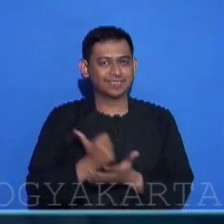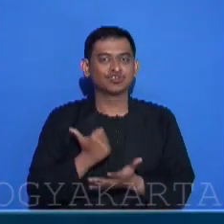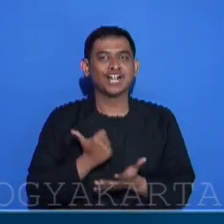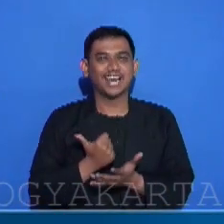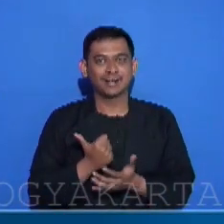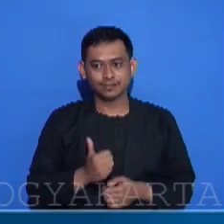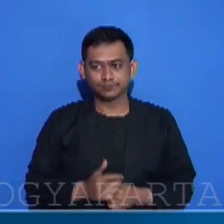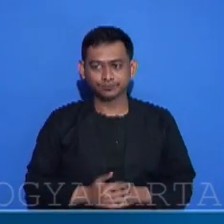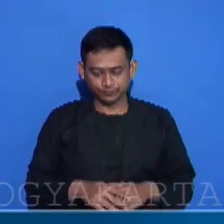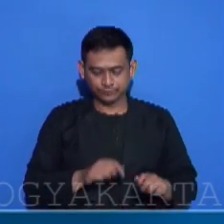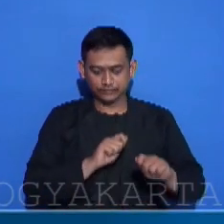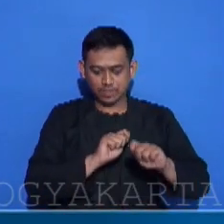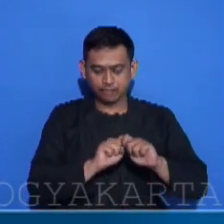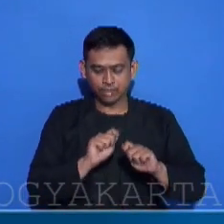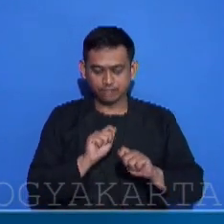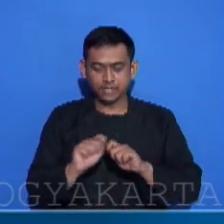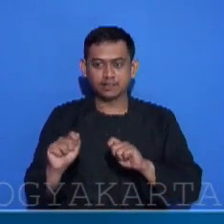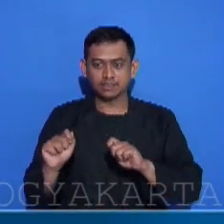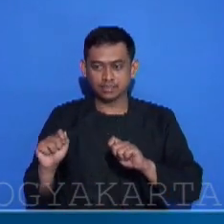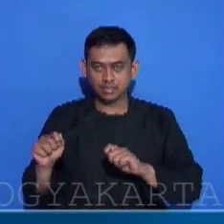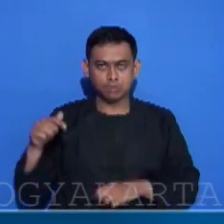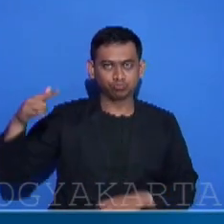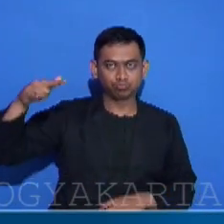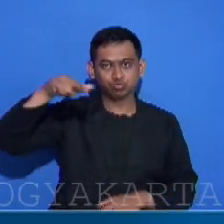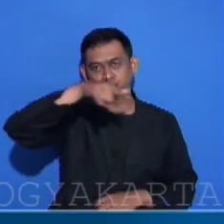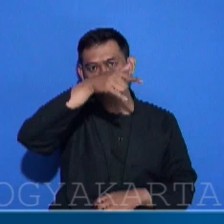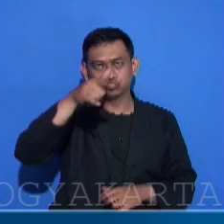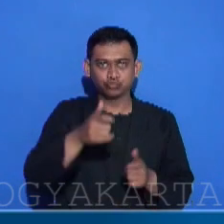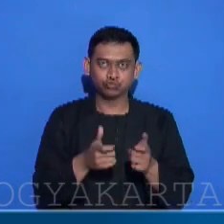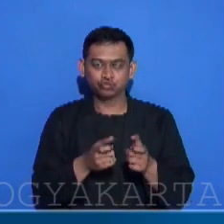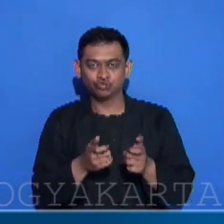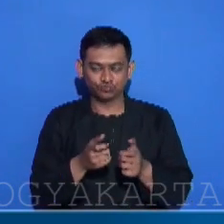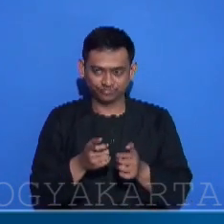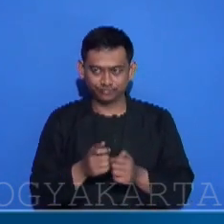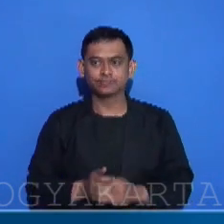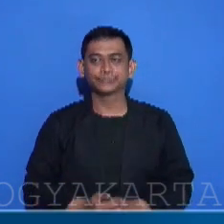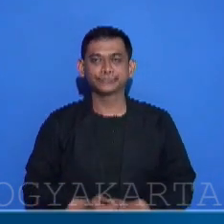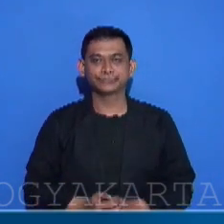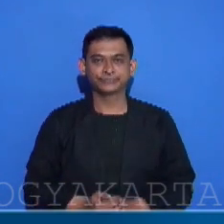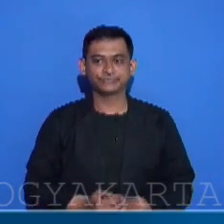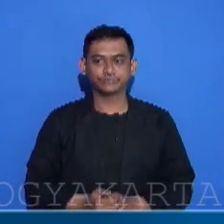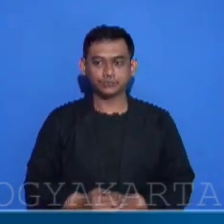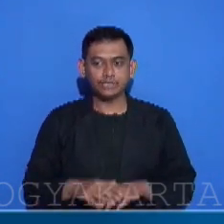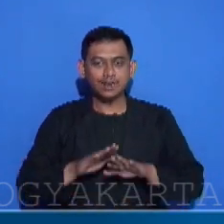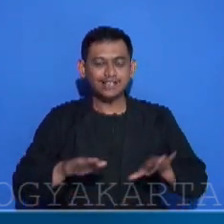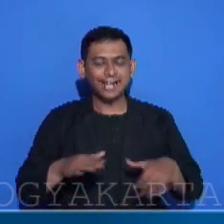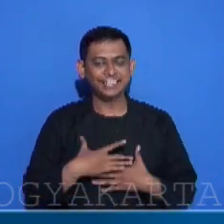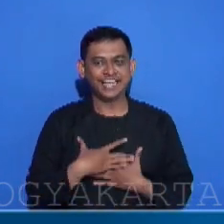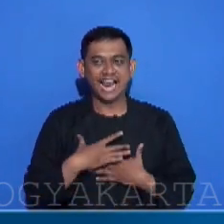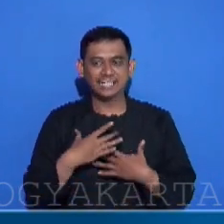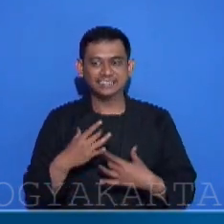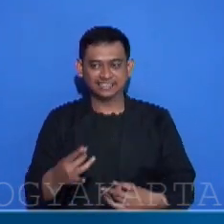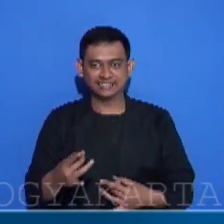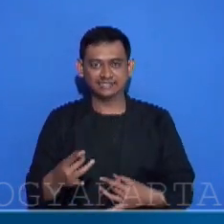pembuatan pesawat ini bagi anak-anak juga kami biar tertarik dengan hal yang bersifat